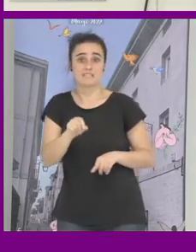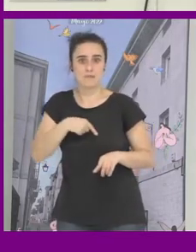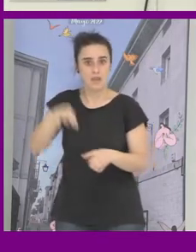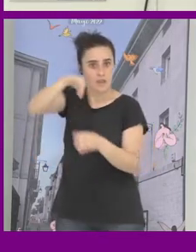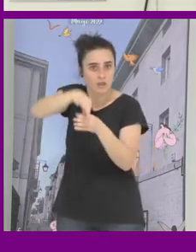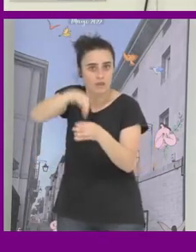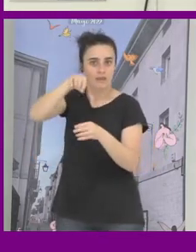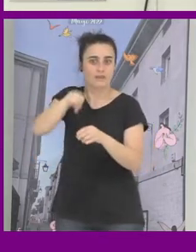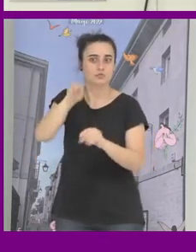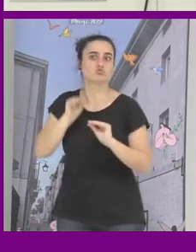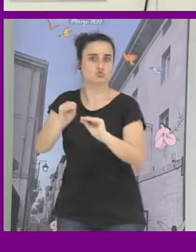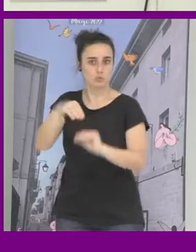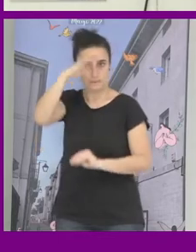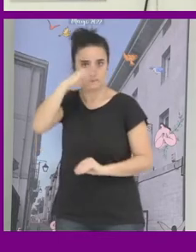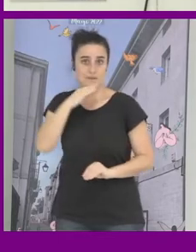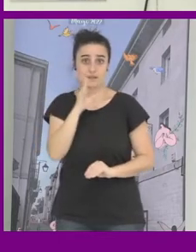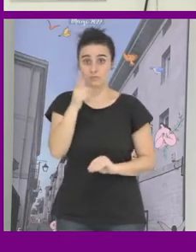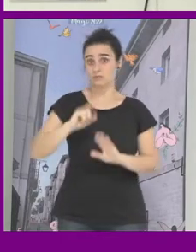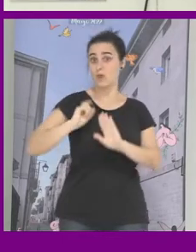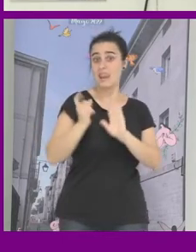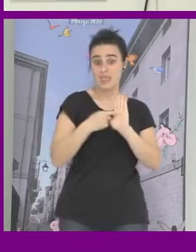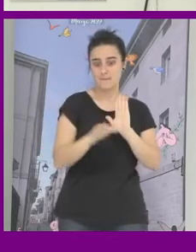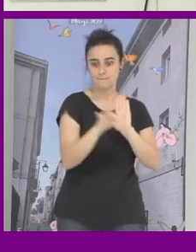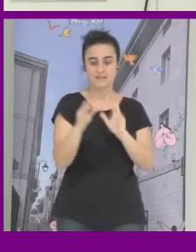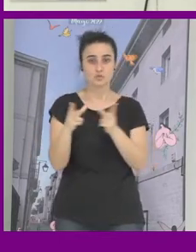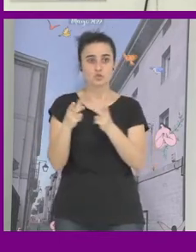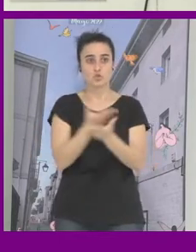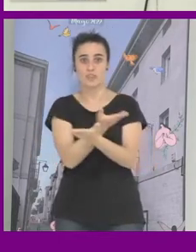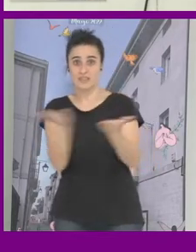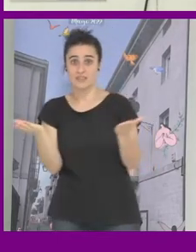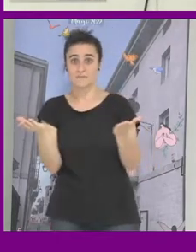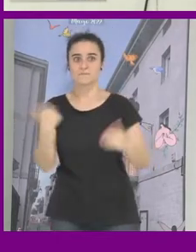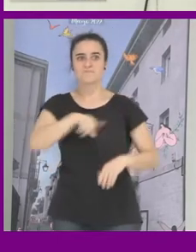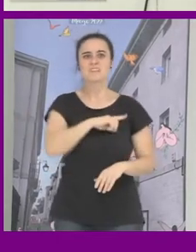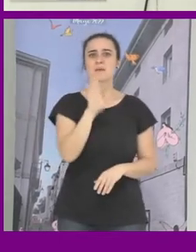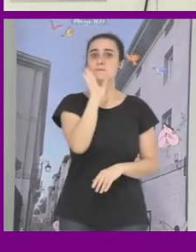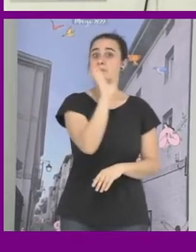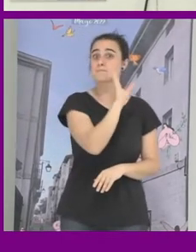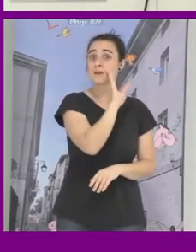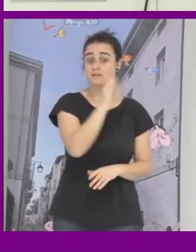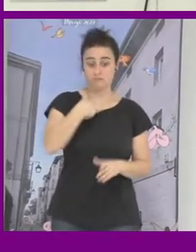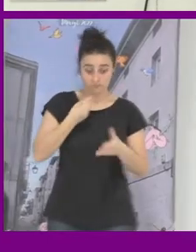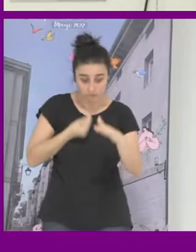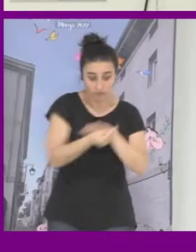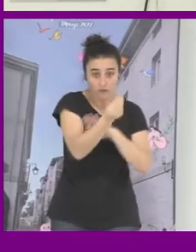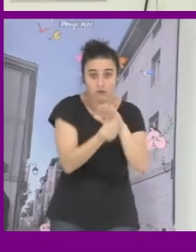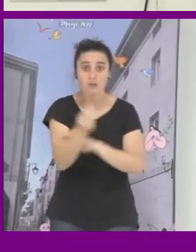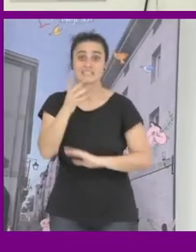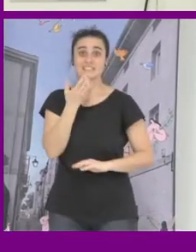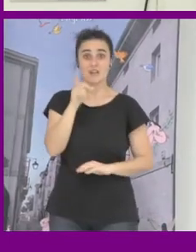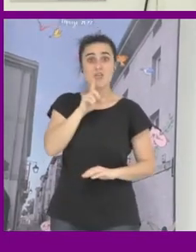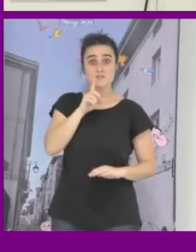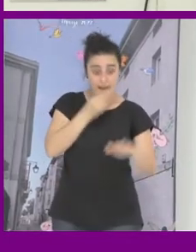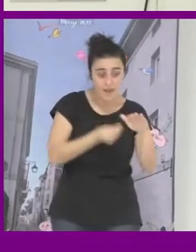hori da legeari begira eta gizartean ere, ba, amaboioek seme alabak ditugunean, oraindik ere